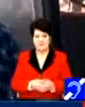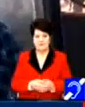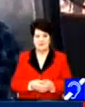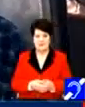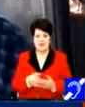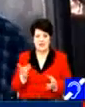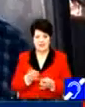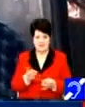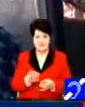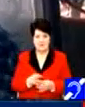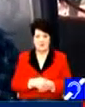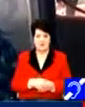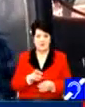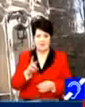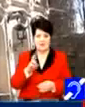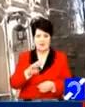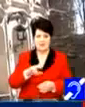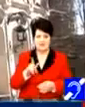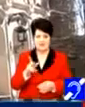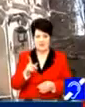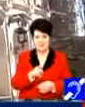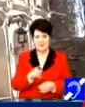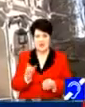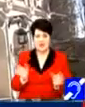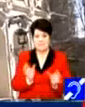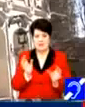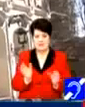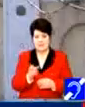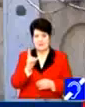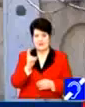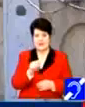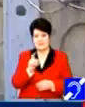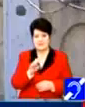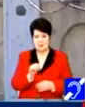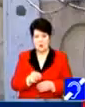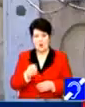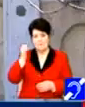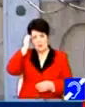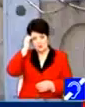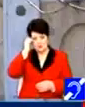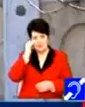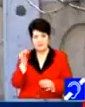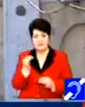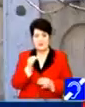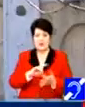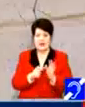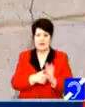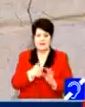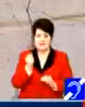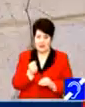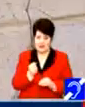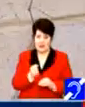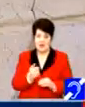Ar trebui intervenit la el ca să păstreze. Castelul Ghica Cantacuzino este monument istoric de clasă A, așa încât noul proprietar